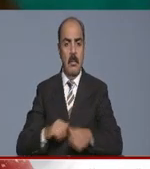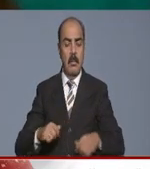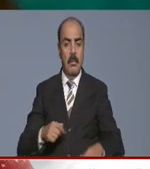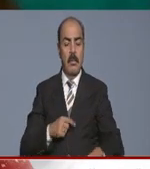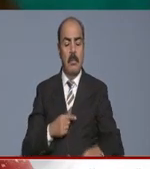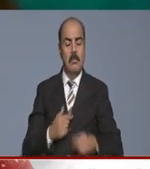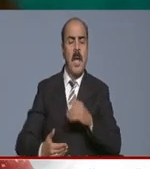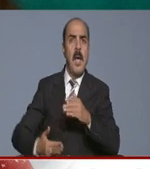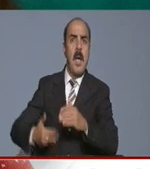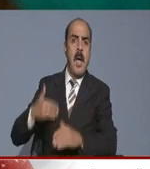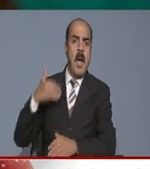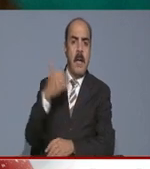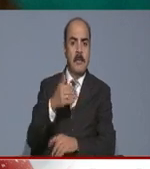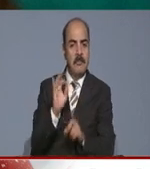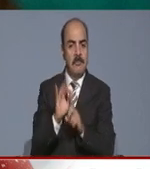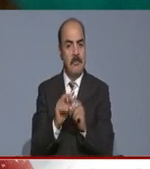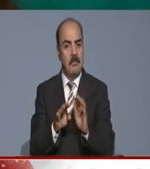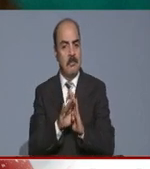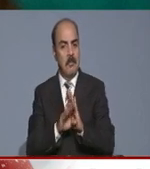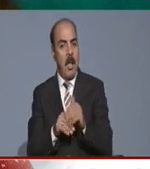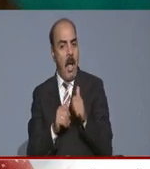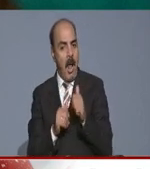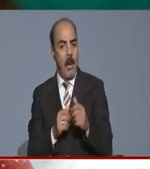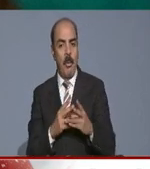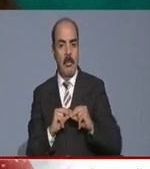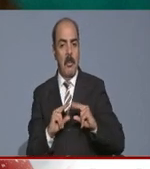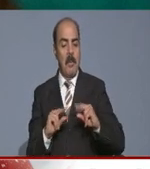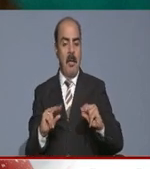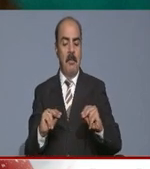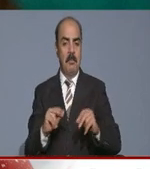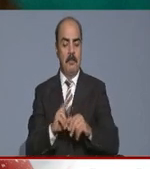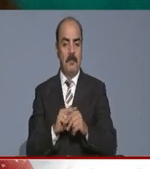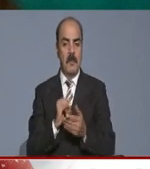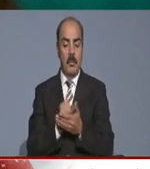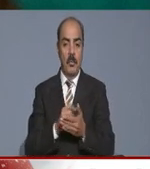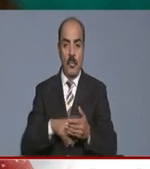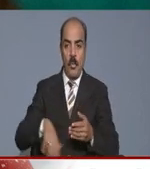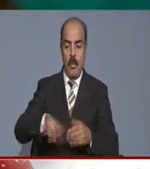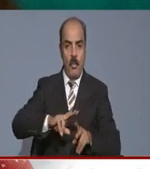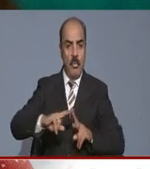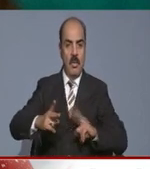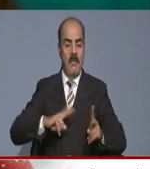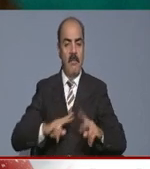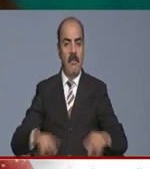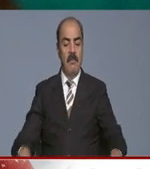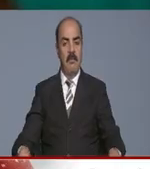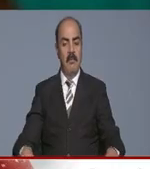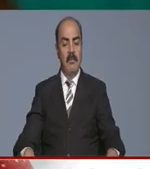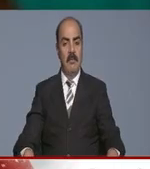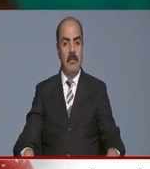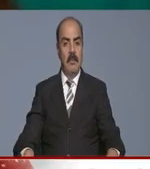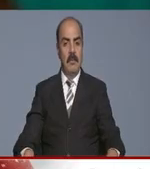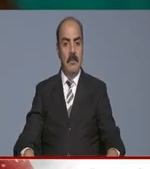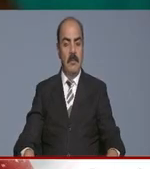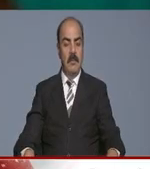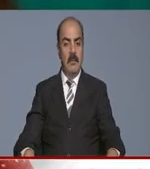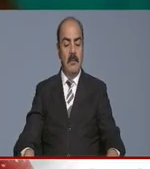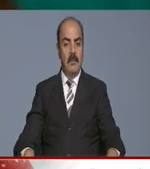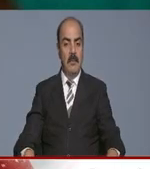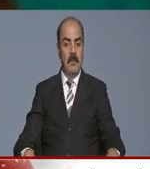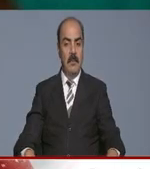إسهامات بمبادئ مشتركة رغم المسؤوليات المختلفة. وفي